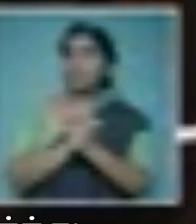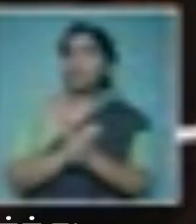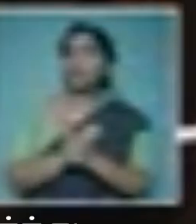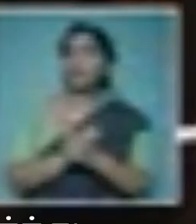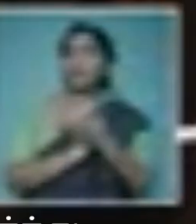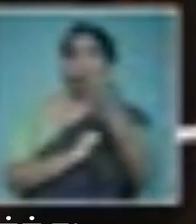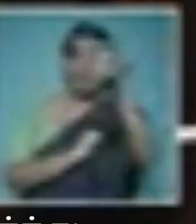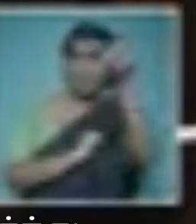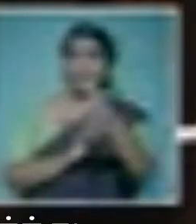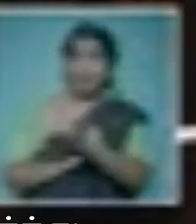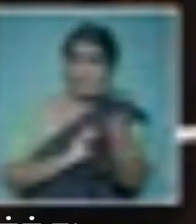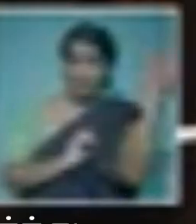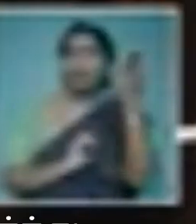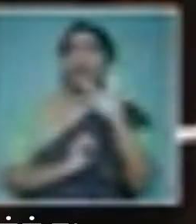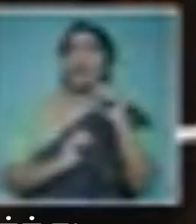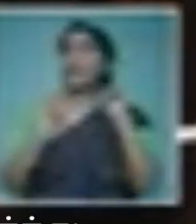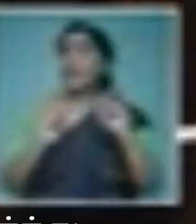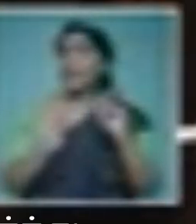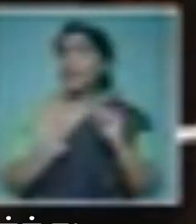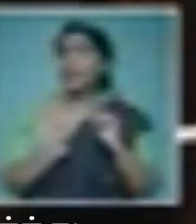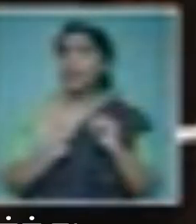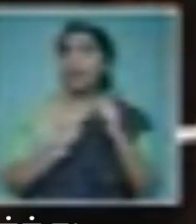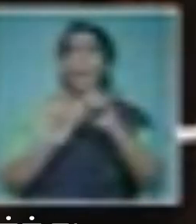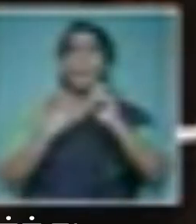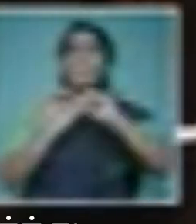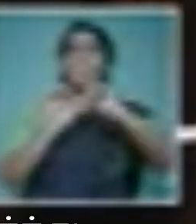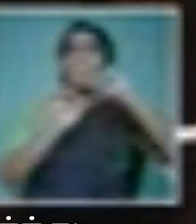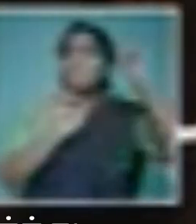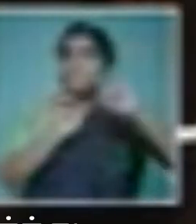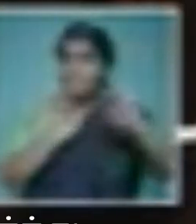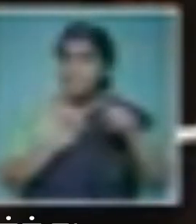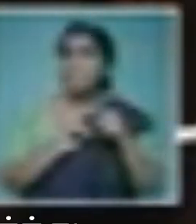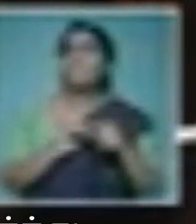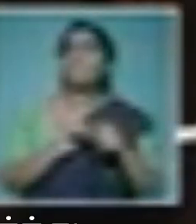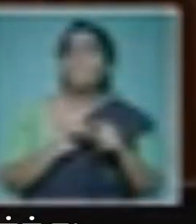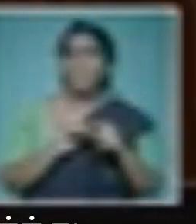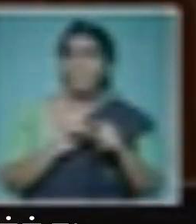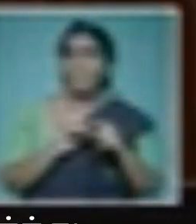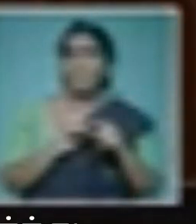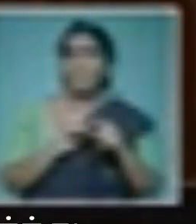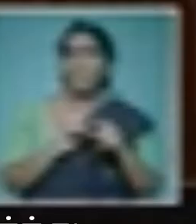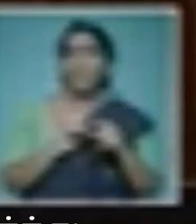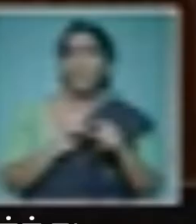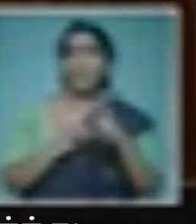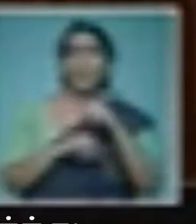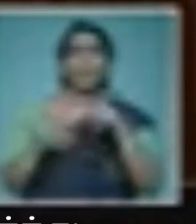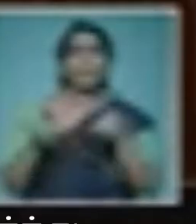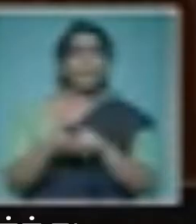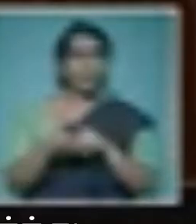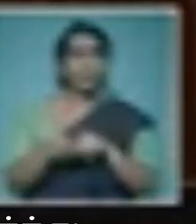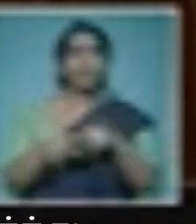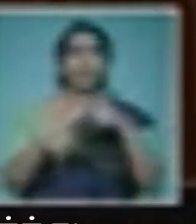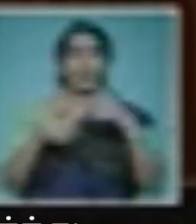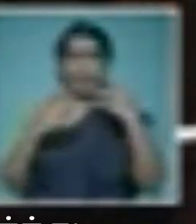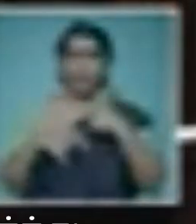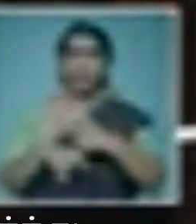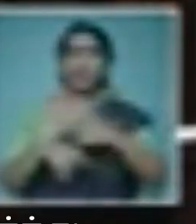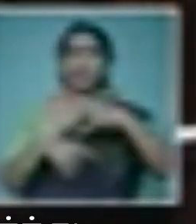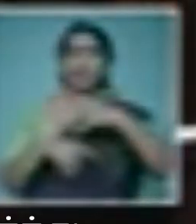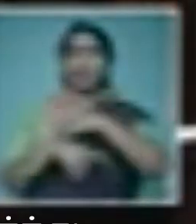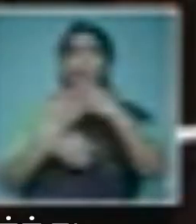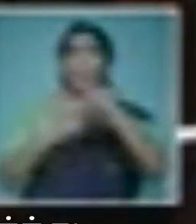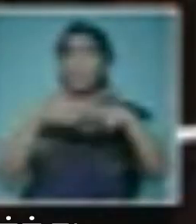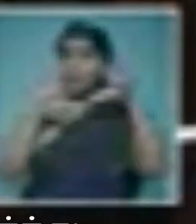සිවනේස්තුරේ සඳ්‍රකාන්තන් මන්ත්‍රීතුමාව මොකද දන්නවද මඩ කරපු මන්ත්‍රීතුමා ඔබතුමාට කලිනුත් සඳහන් කරා නම ඉලක්ක කළා අවසන් කරනවා එන්වයරන්මන්ට් එකයි